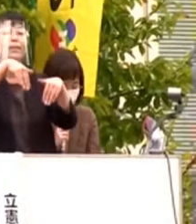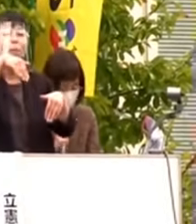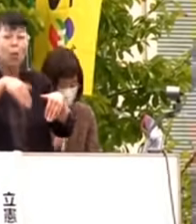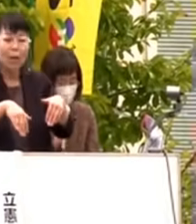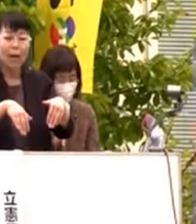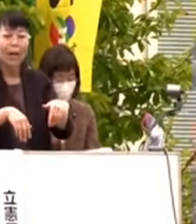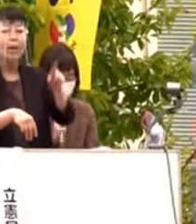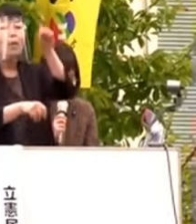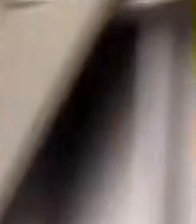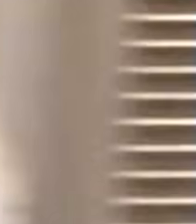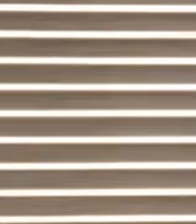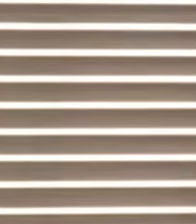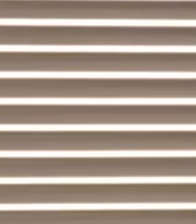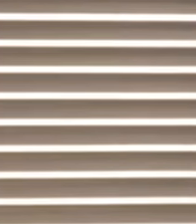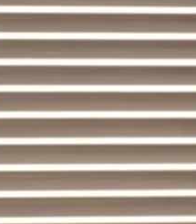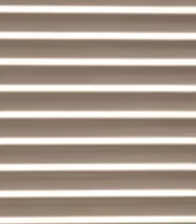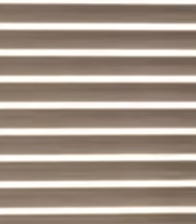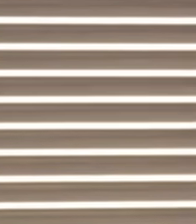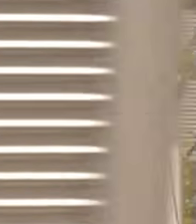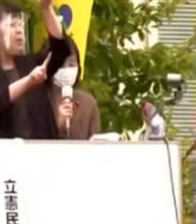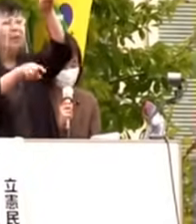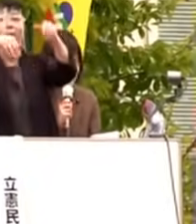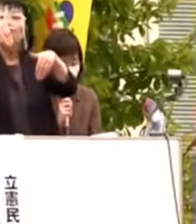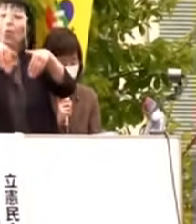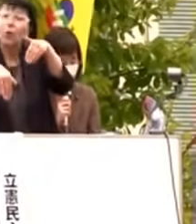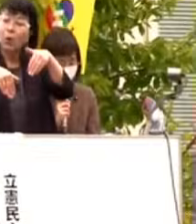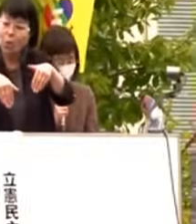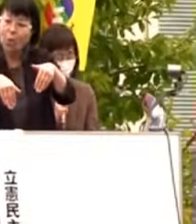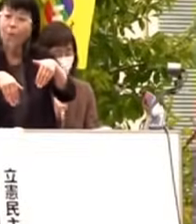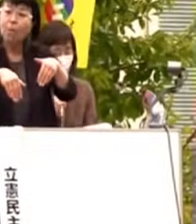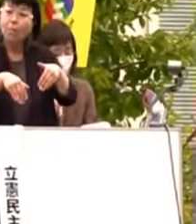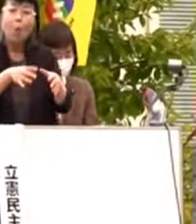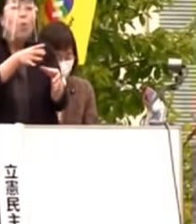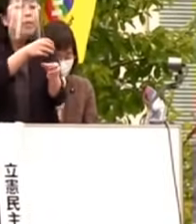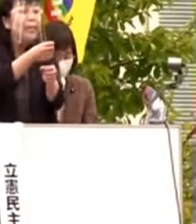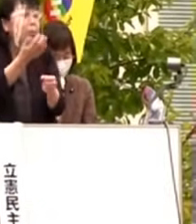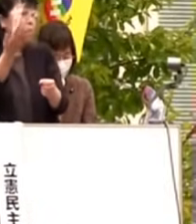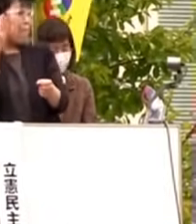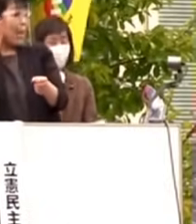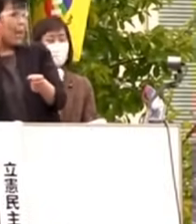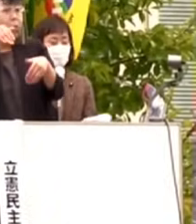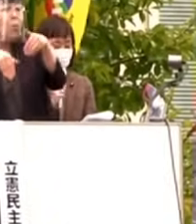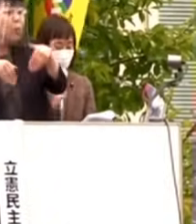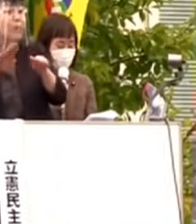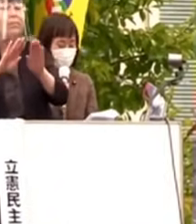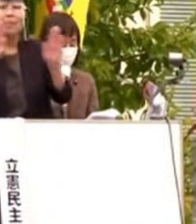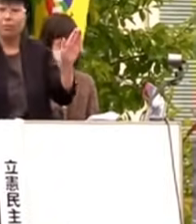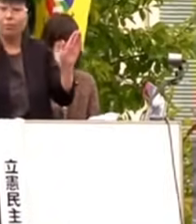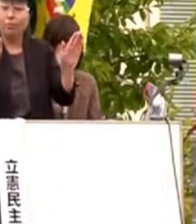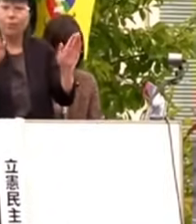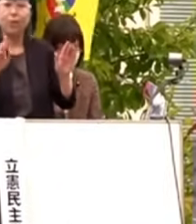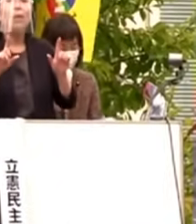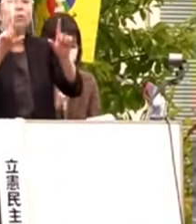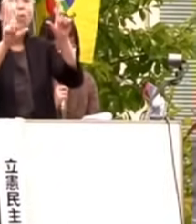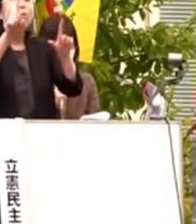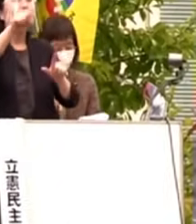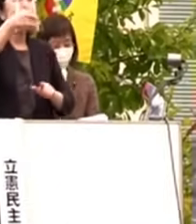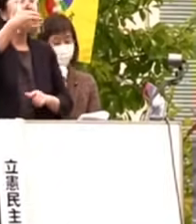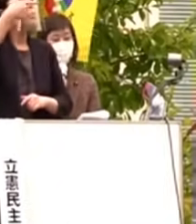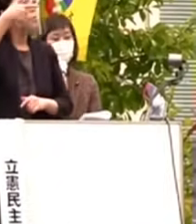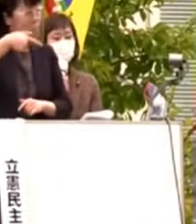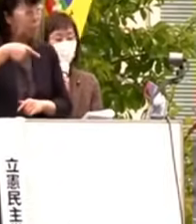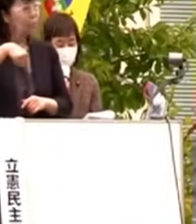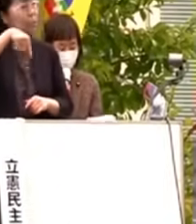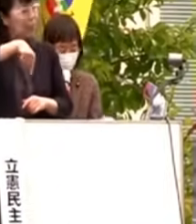31日が投票日。すでに期日前投票も行われています。東京12区